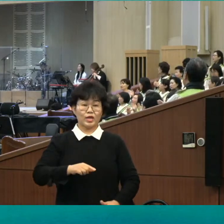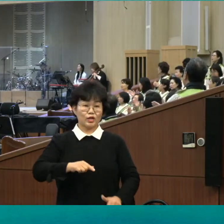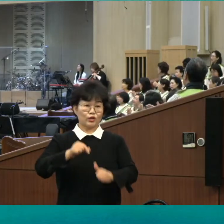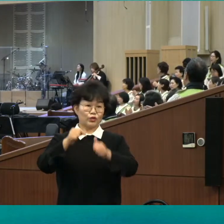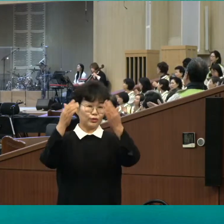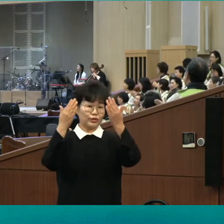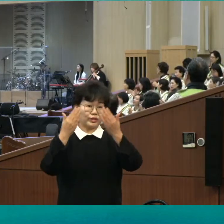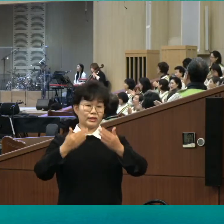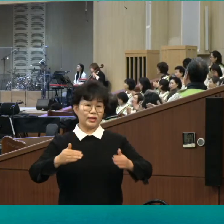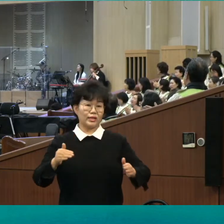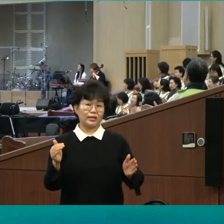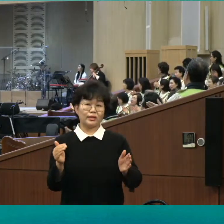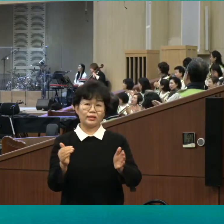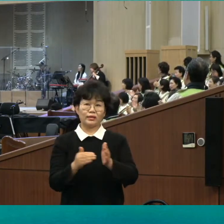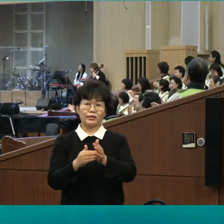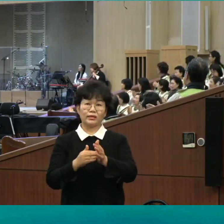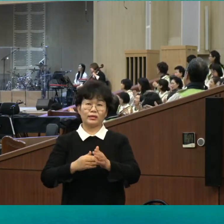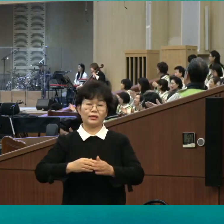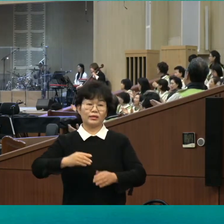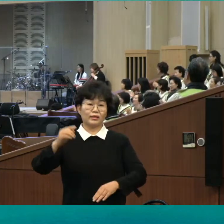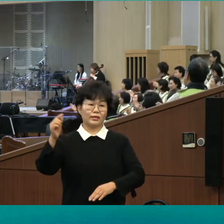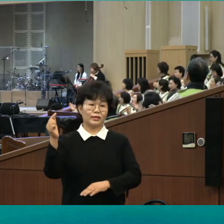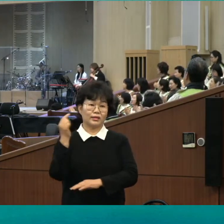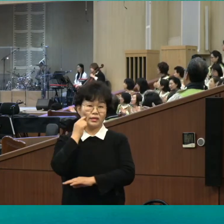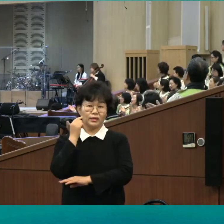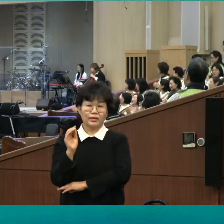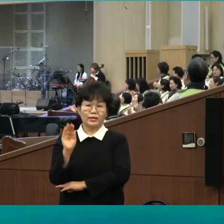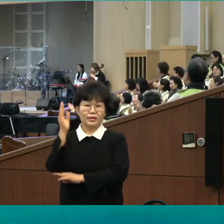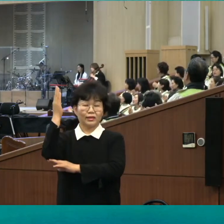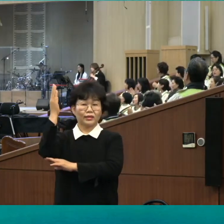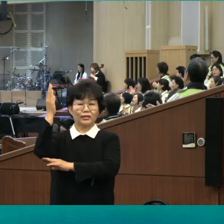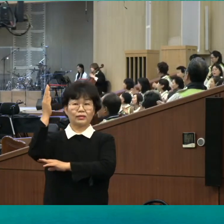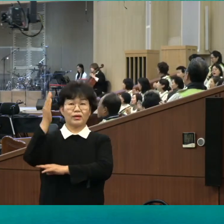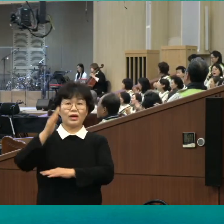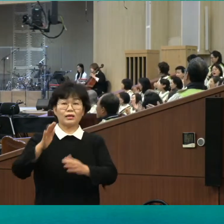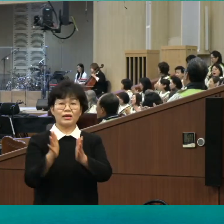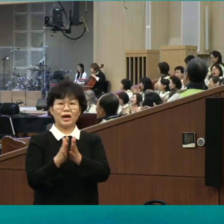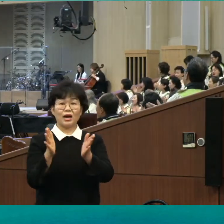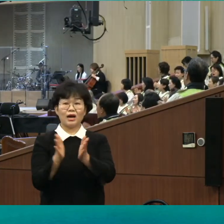구원이 되시네. 영광